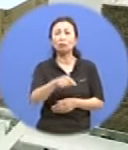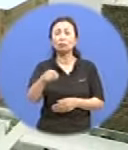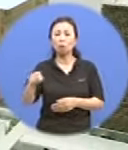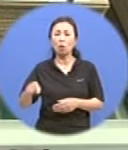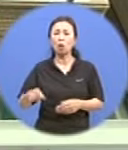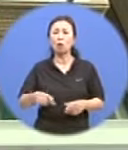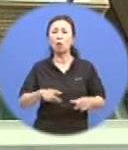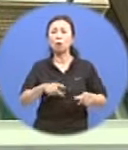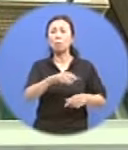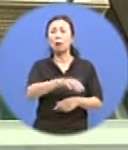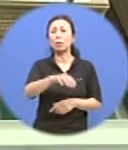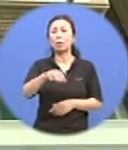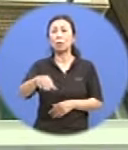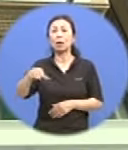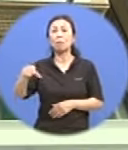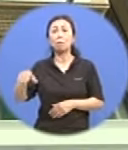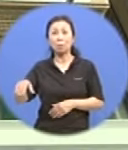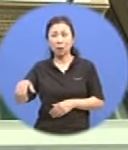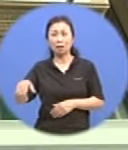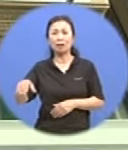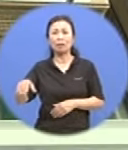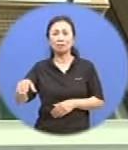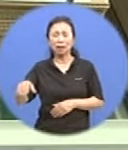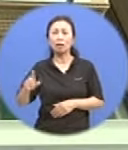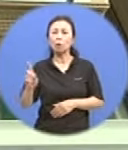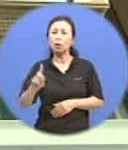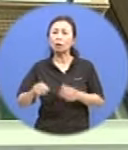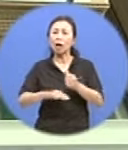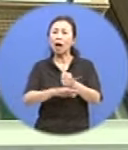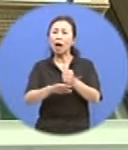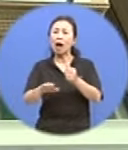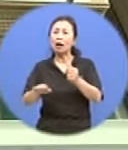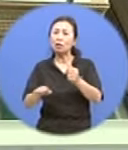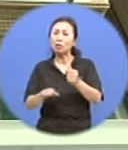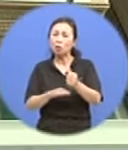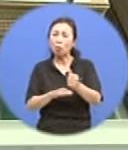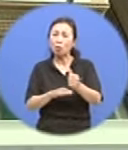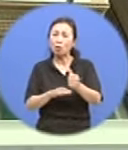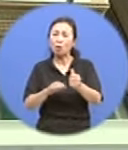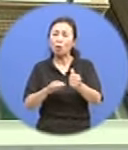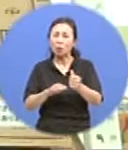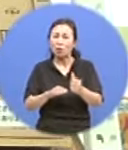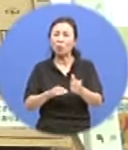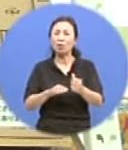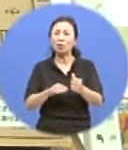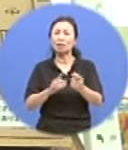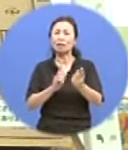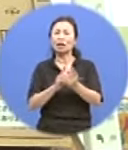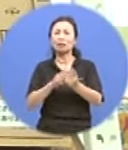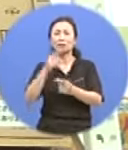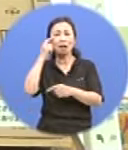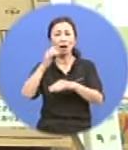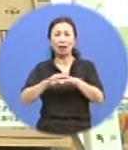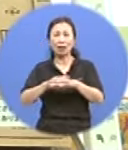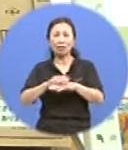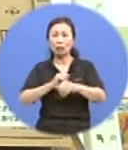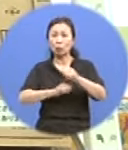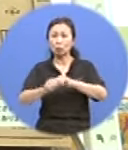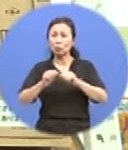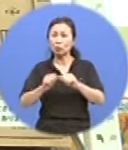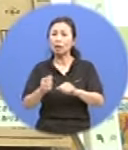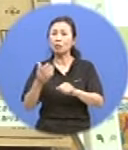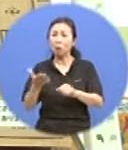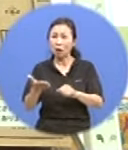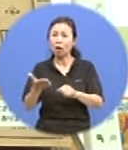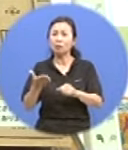ての場面において我々がどのような環境負荷の取り組みをしているのかということを、はい、まあ、具体的